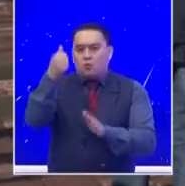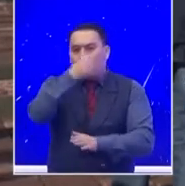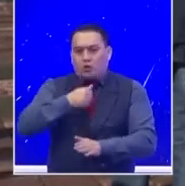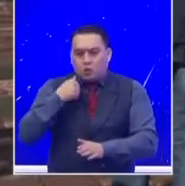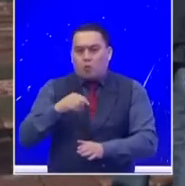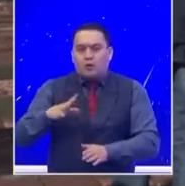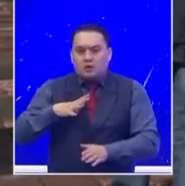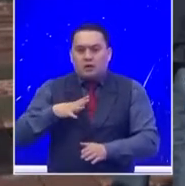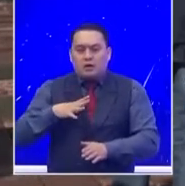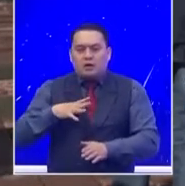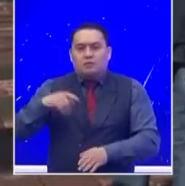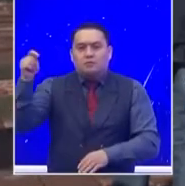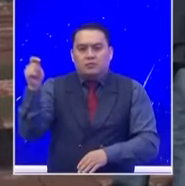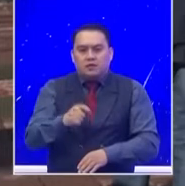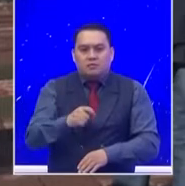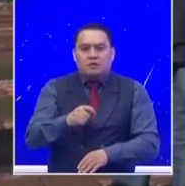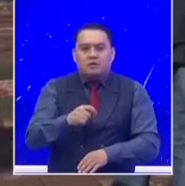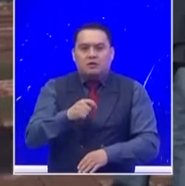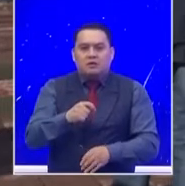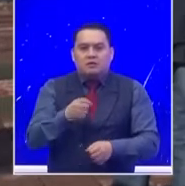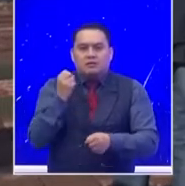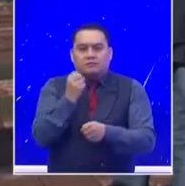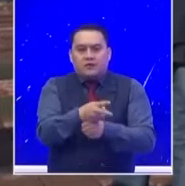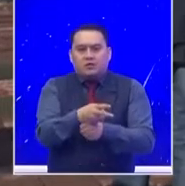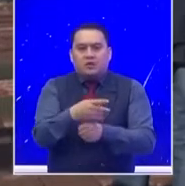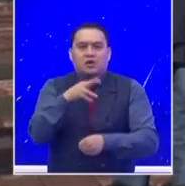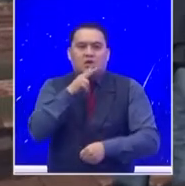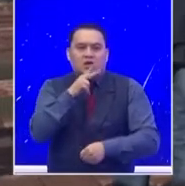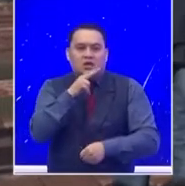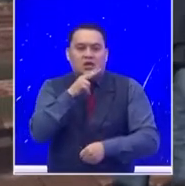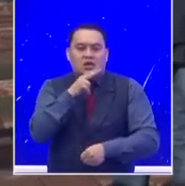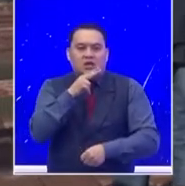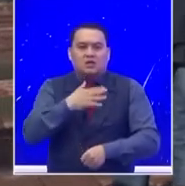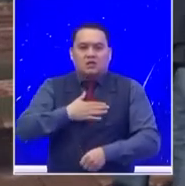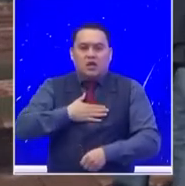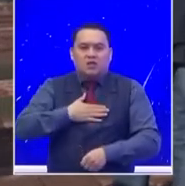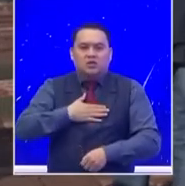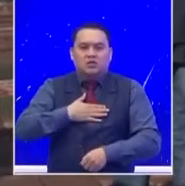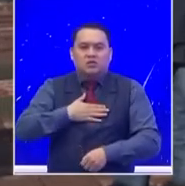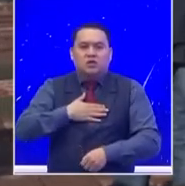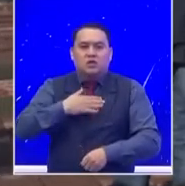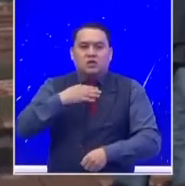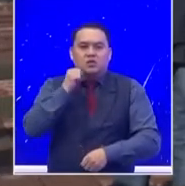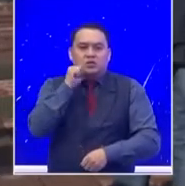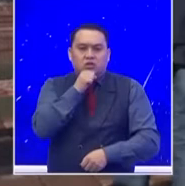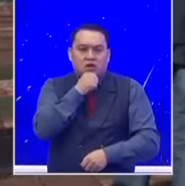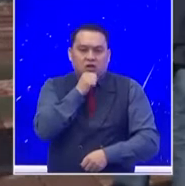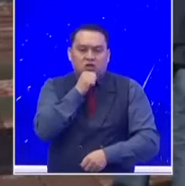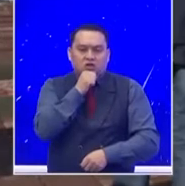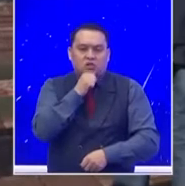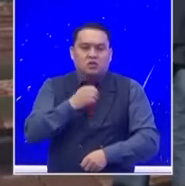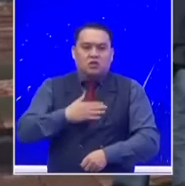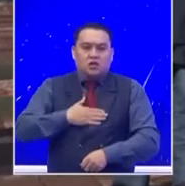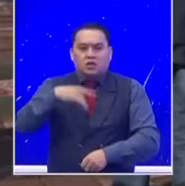когда прибыли депортированные вот с Дальнего Востока наш этнос, наши отцы и деды, на тот